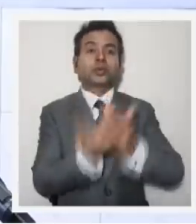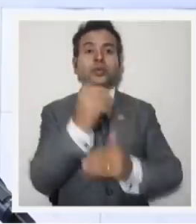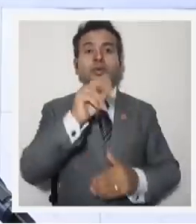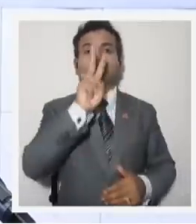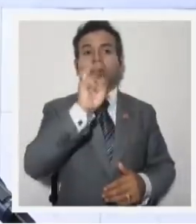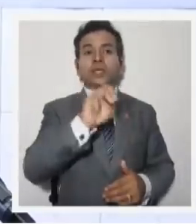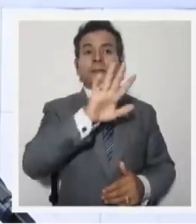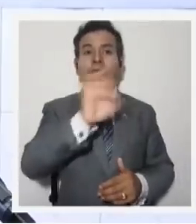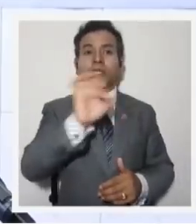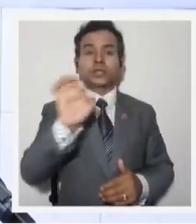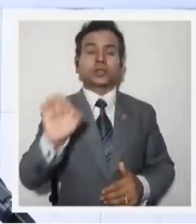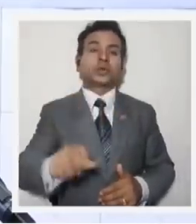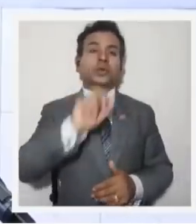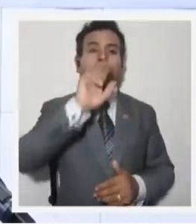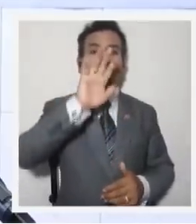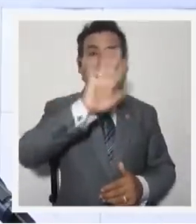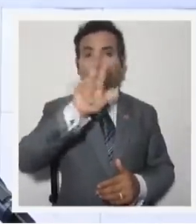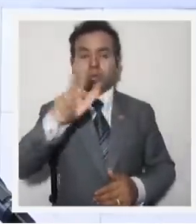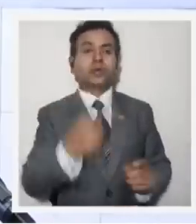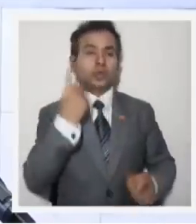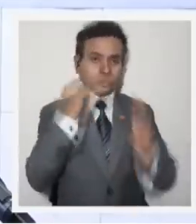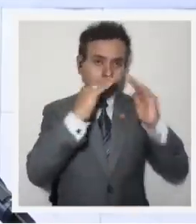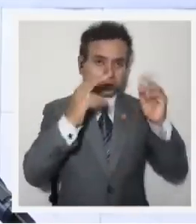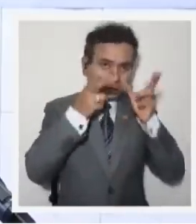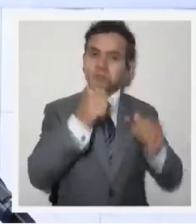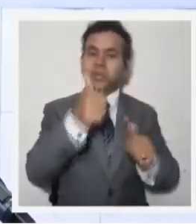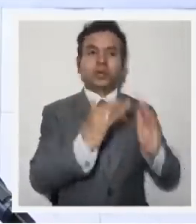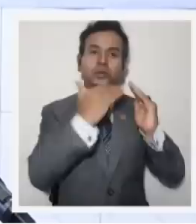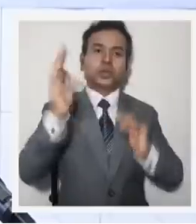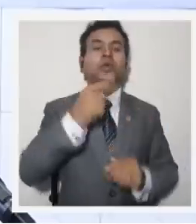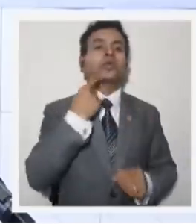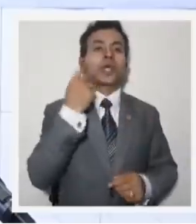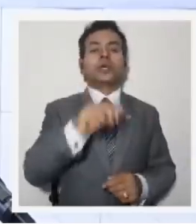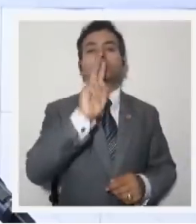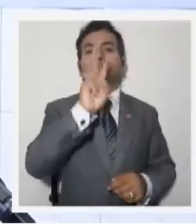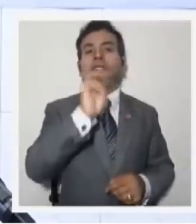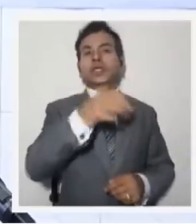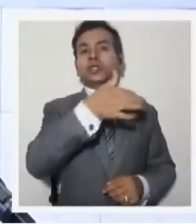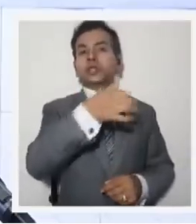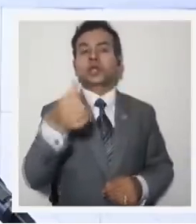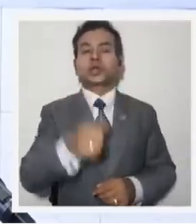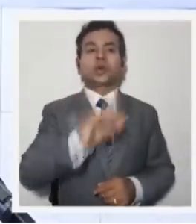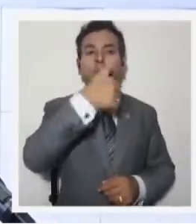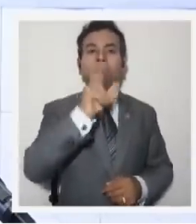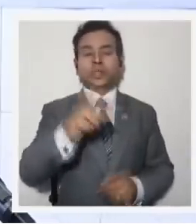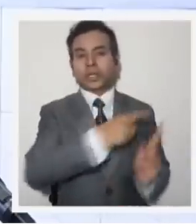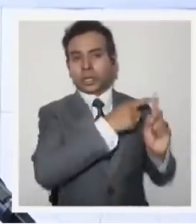কোয়ারেন্টাইন 24 ঘন্টায় নতুন করে কোয়ারেন্টাইনে এসেছে 2558 জন এবং 24 ঘন্টা ছাড়ও পেয়েছে